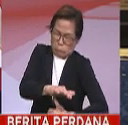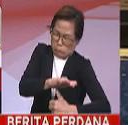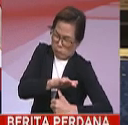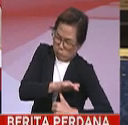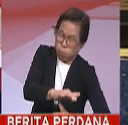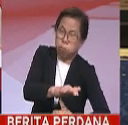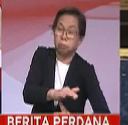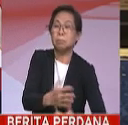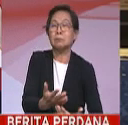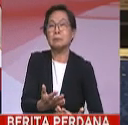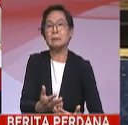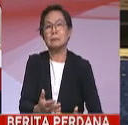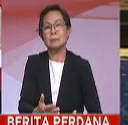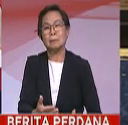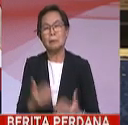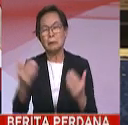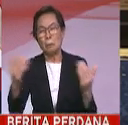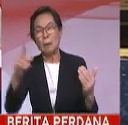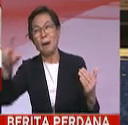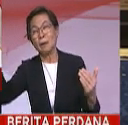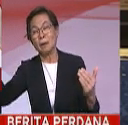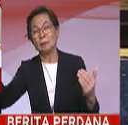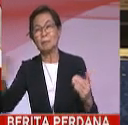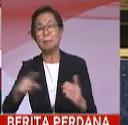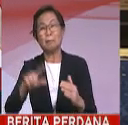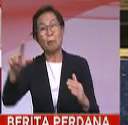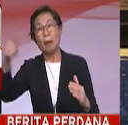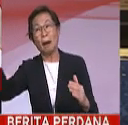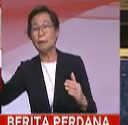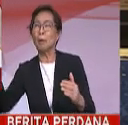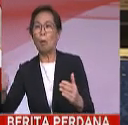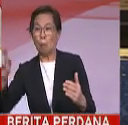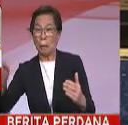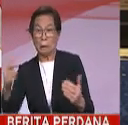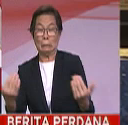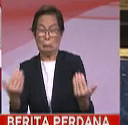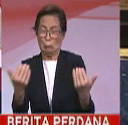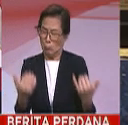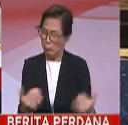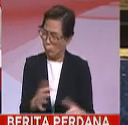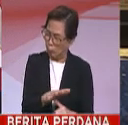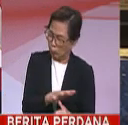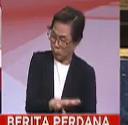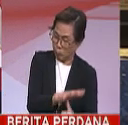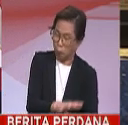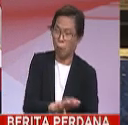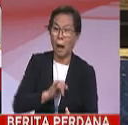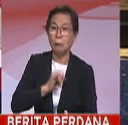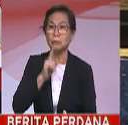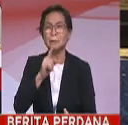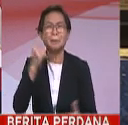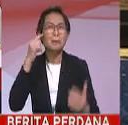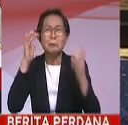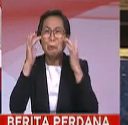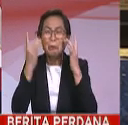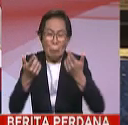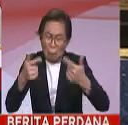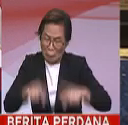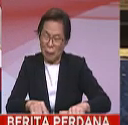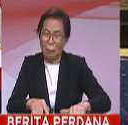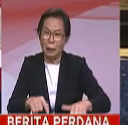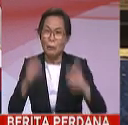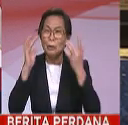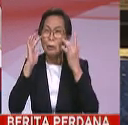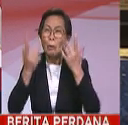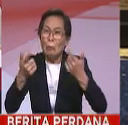than at any other time since the start of the pandemic. And I've said before, unprecedented situations